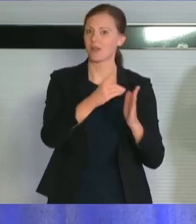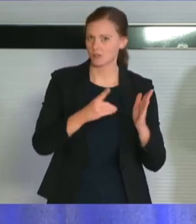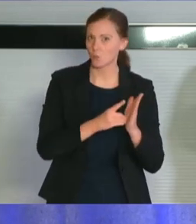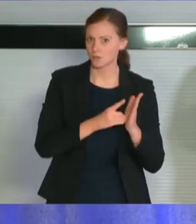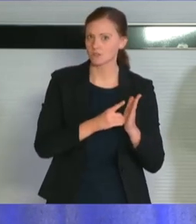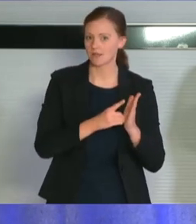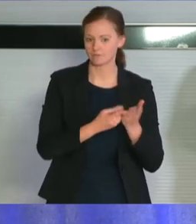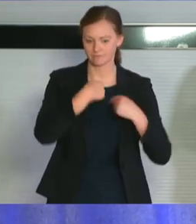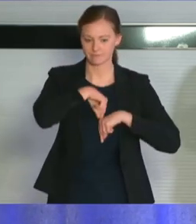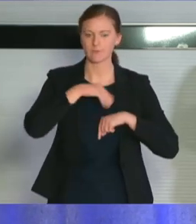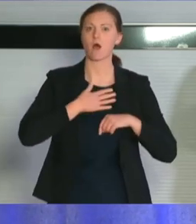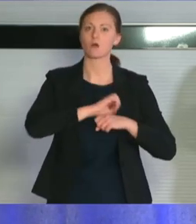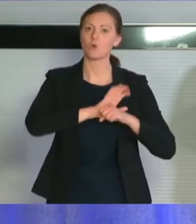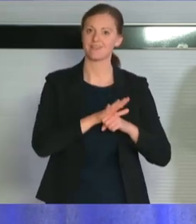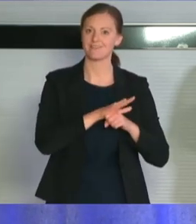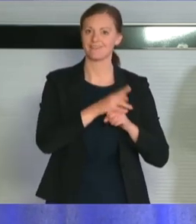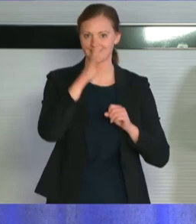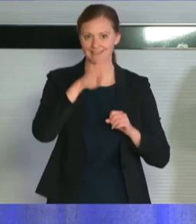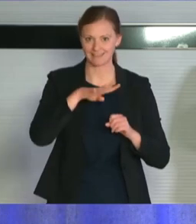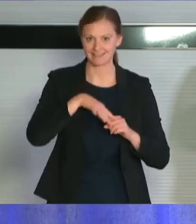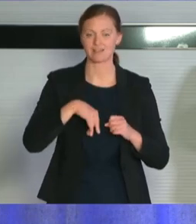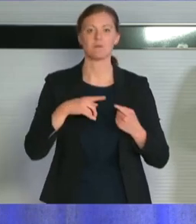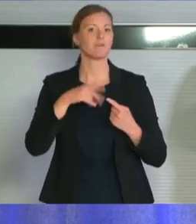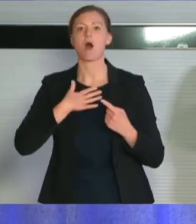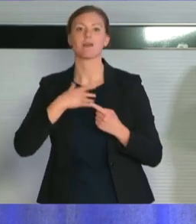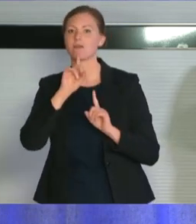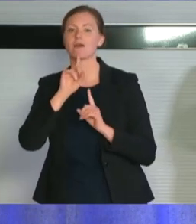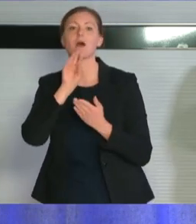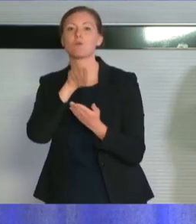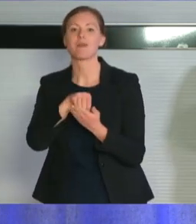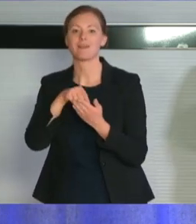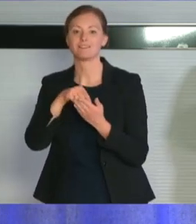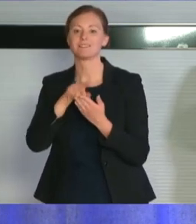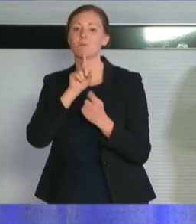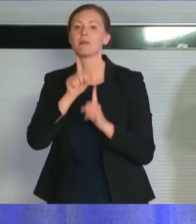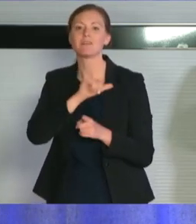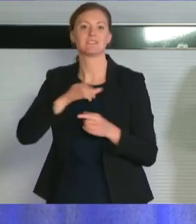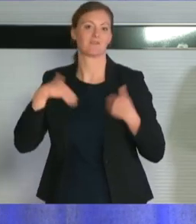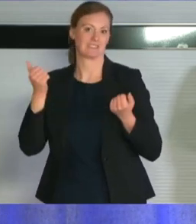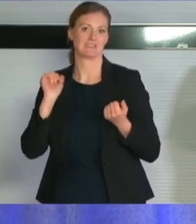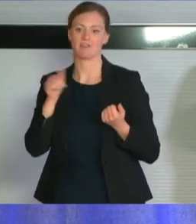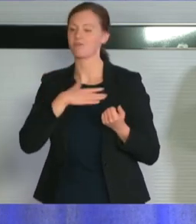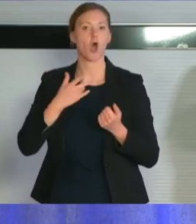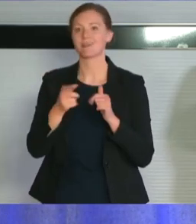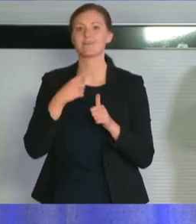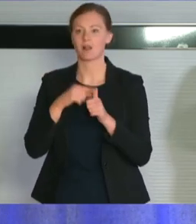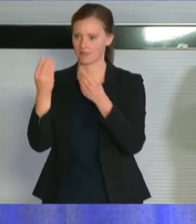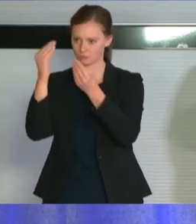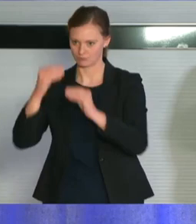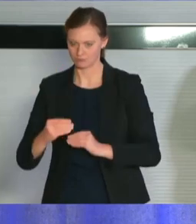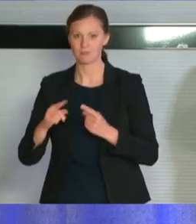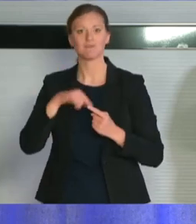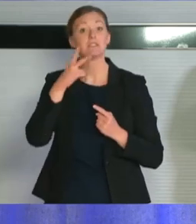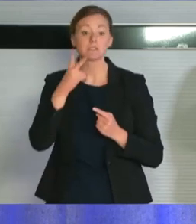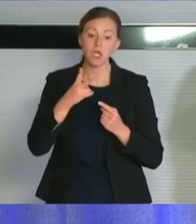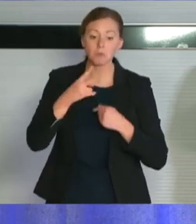med covid-19, mens det er ikke en rapporteringsplikt for de som blir friske, så derfor så har vi ikke de tallene inne per nå, men dette er noe vi ser på om vi